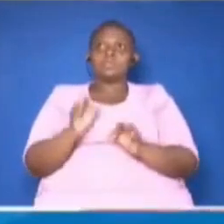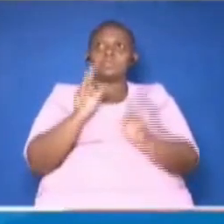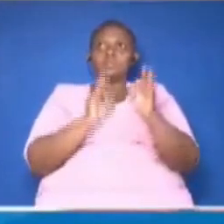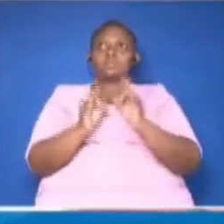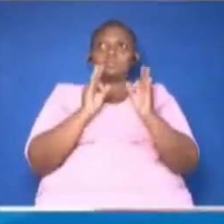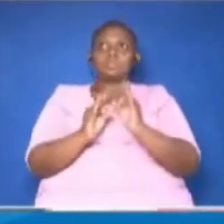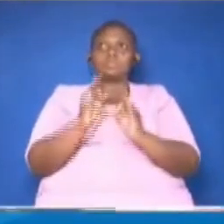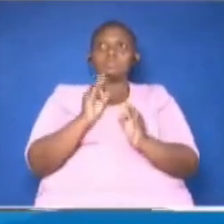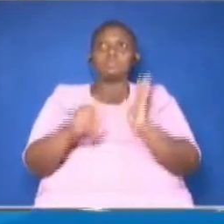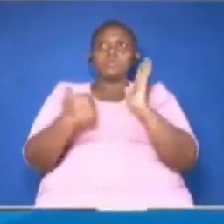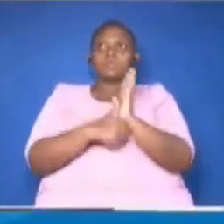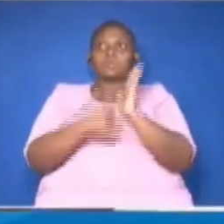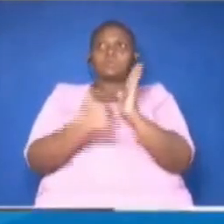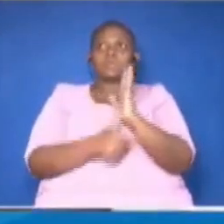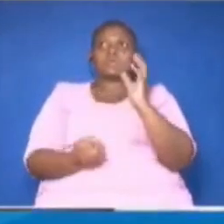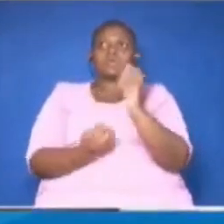yanani